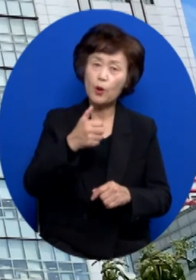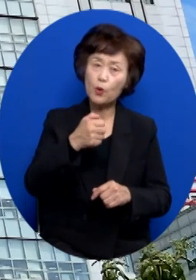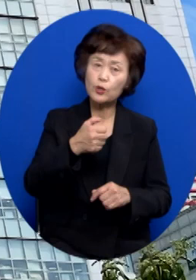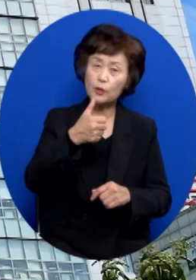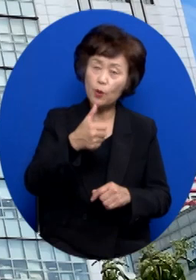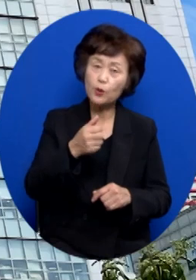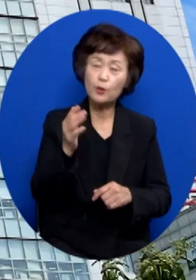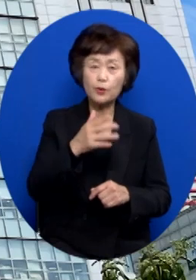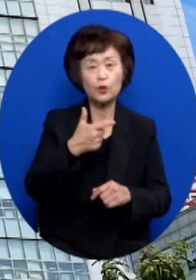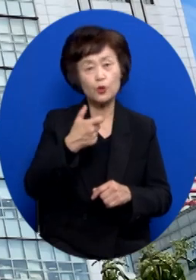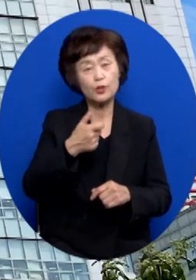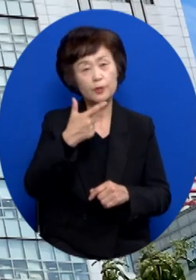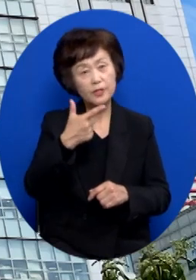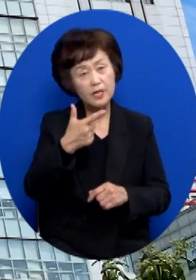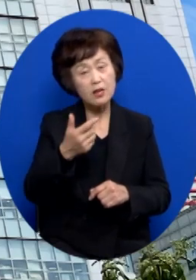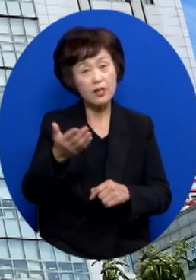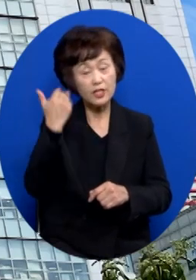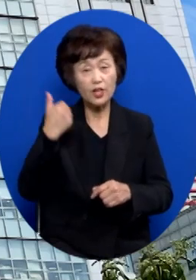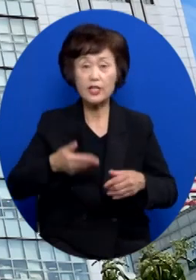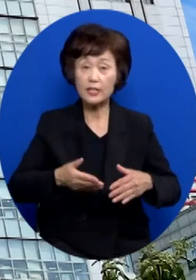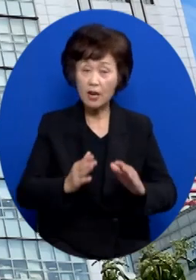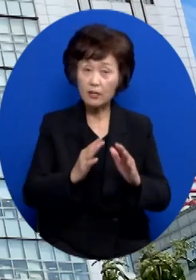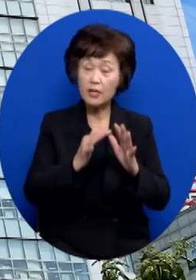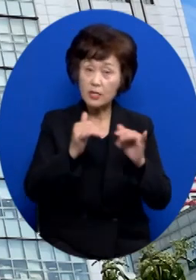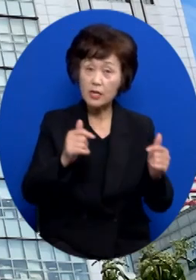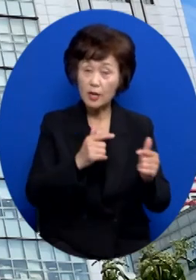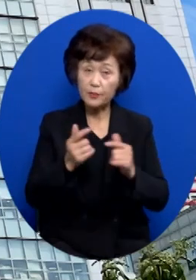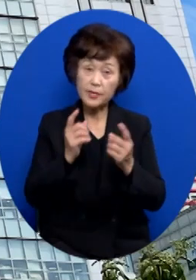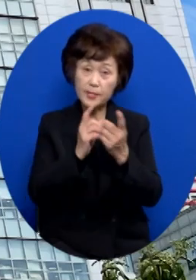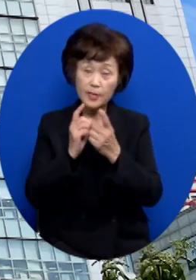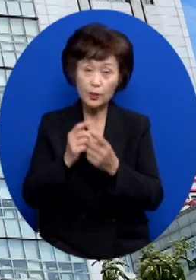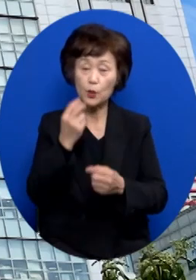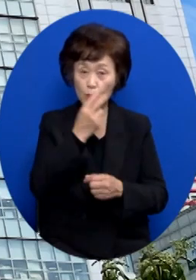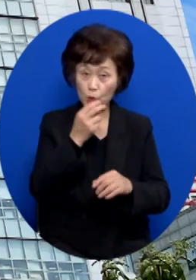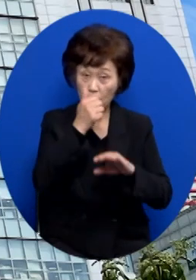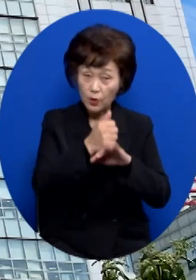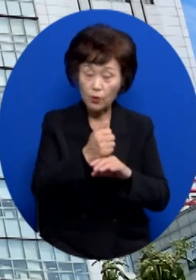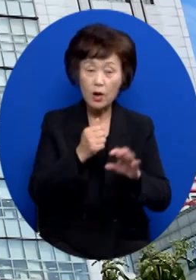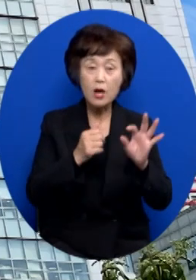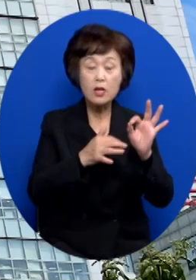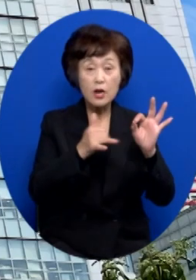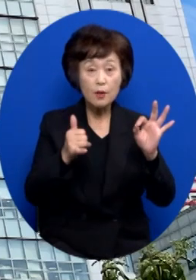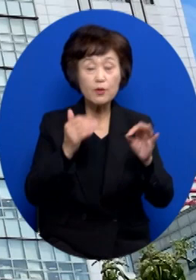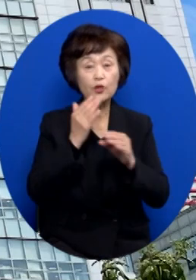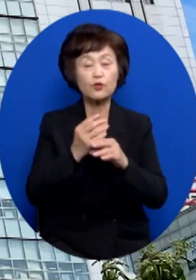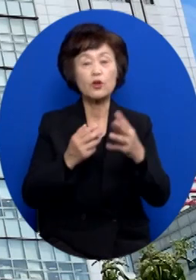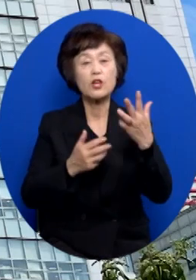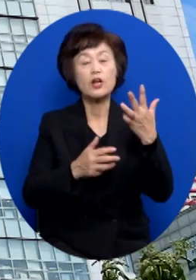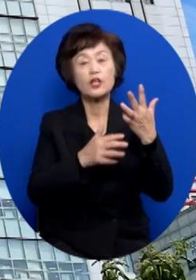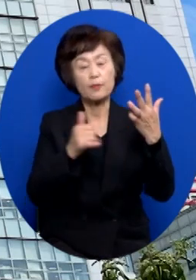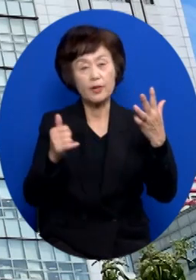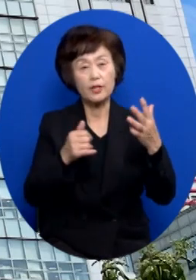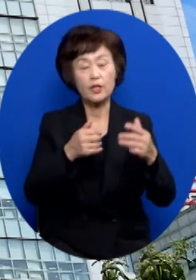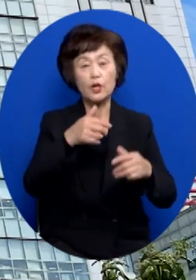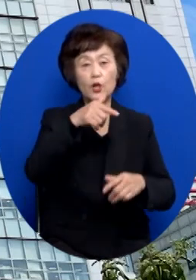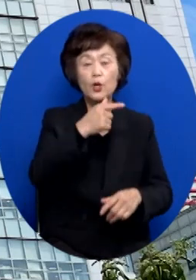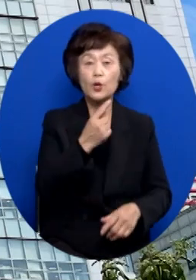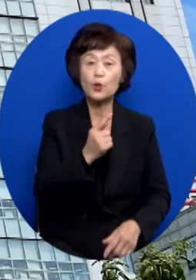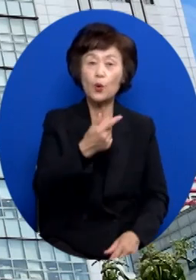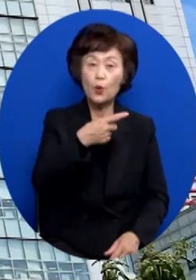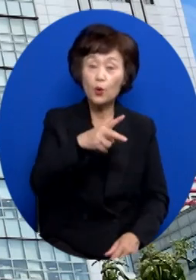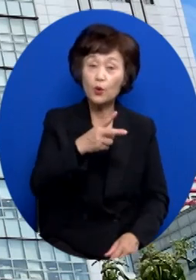1955년부터 67년 이전 출생자를 대상으로 한 조사 결과 10명 가운데 8명이 노년이나 노인이라는